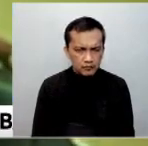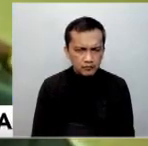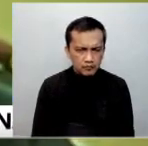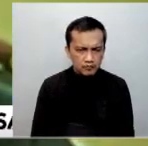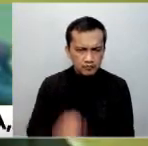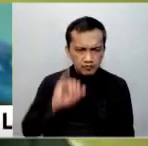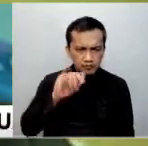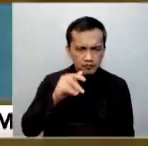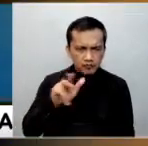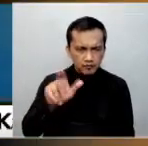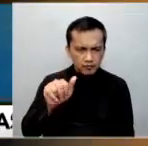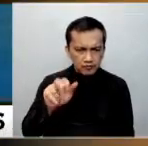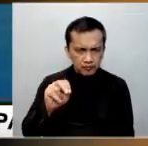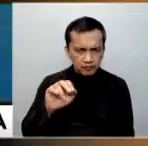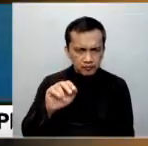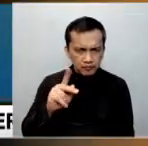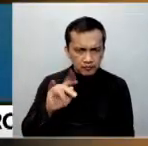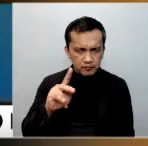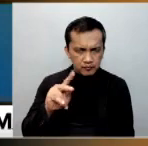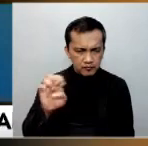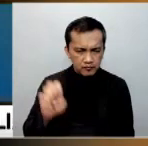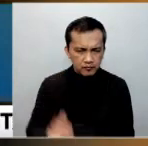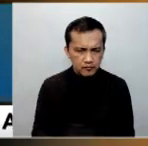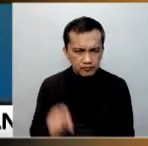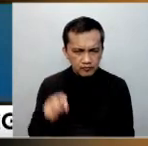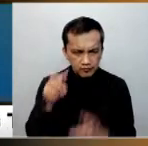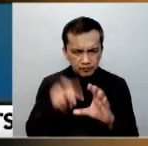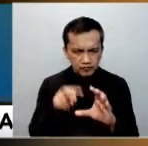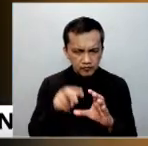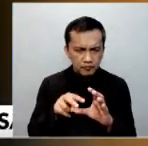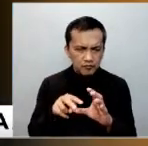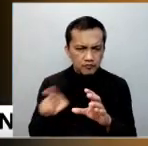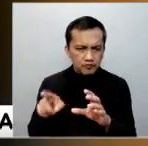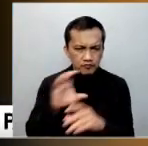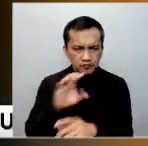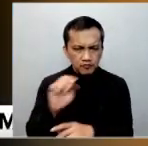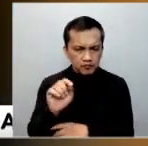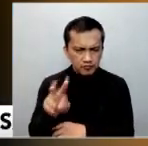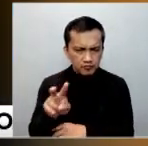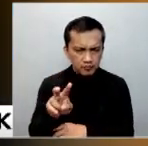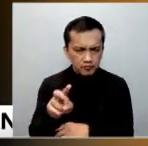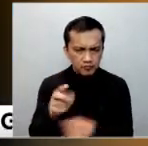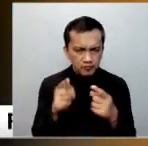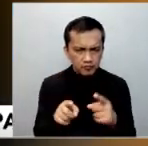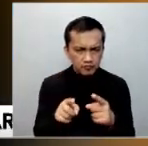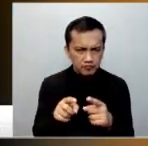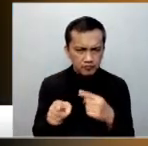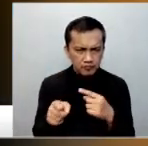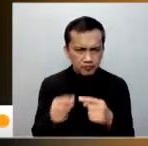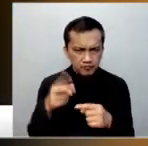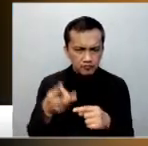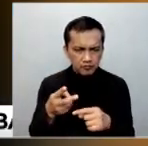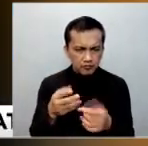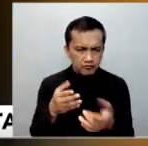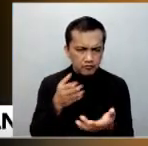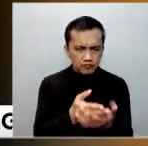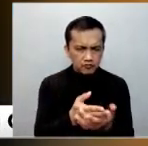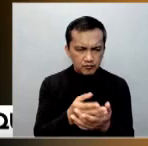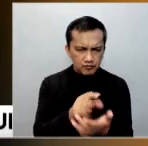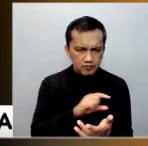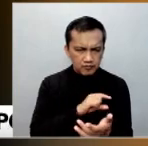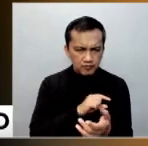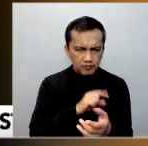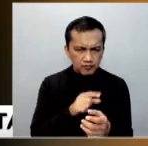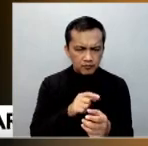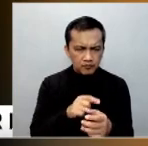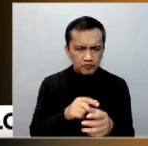Juan Cavile. Ang mga video sa viral CCTV footage ang nangyari sa ikalawang pagpunta ng mga pulis. Dito inaresto ang matandang